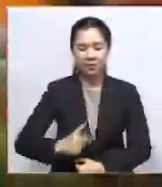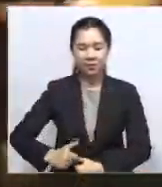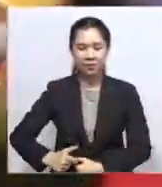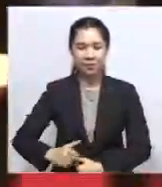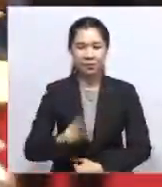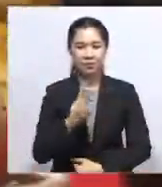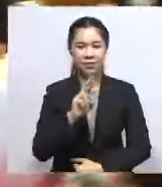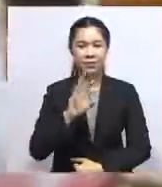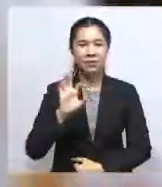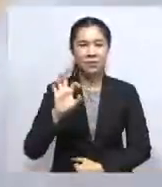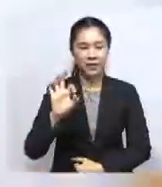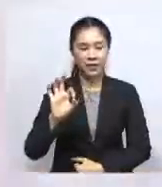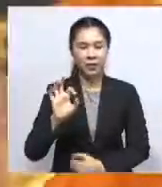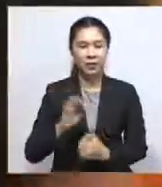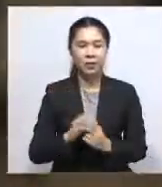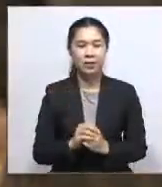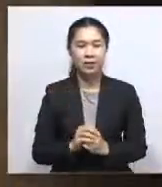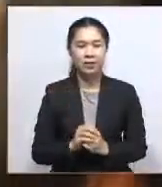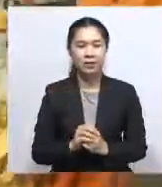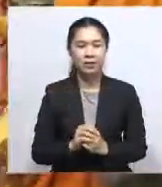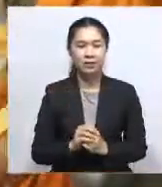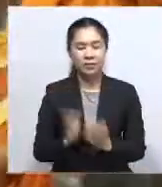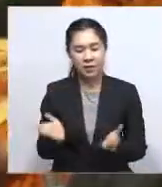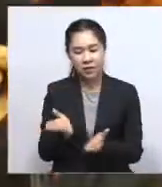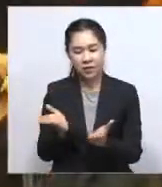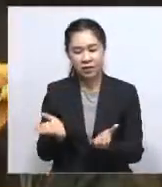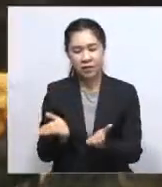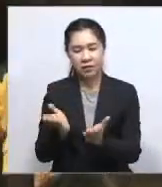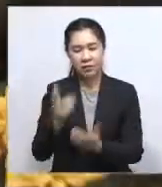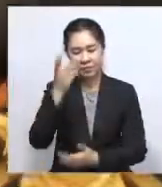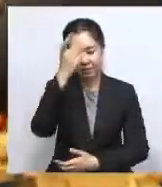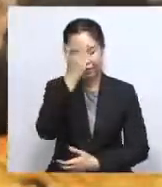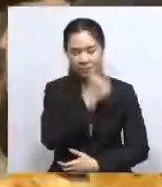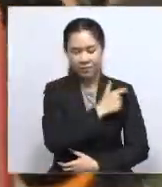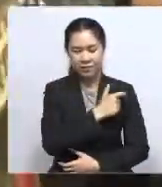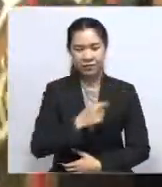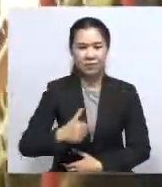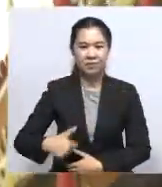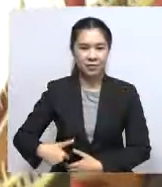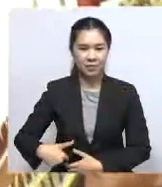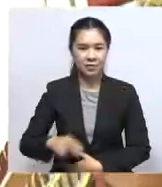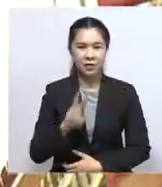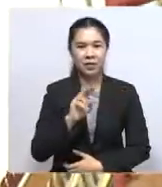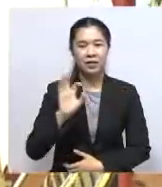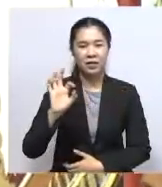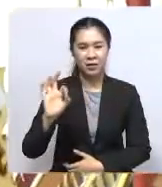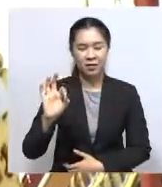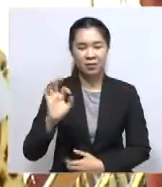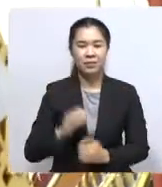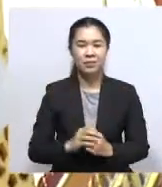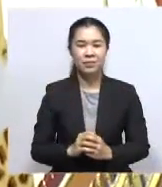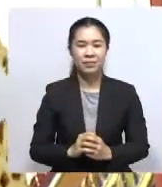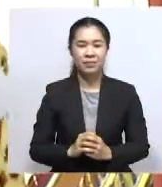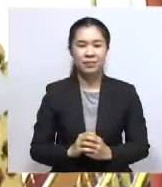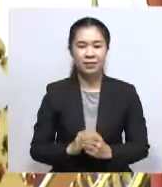เดชบรมนาถบพิตรและเฉลิมพระเกียรติสมเด็จพระนางเจ้าสิริกิติ์พระบรมราชินีนาถในรัชกาลที่9และ